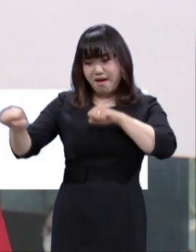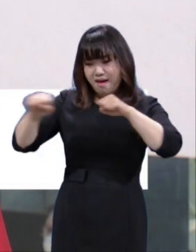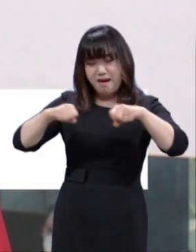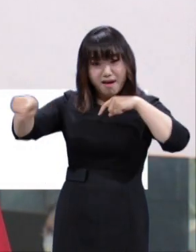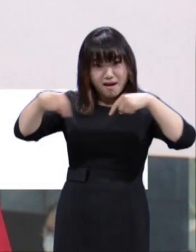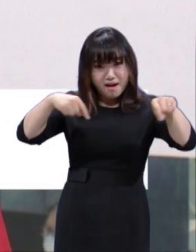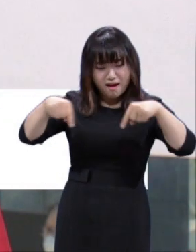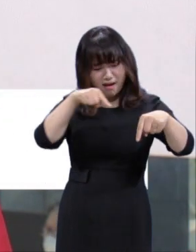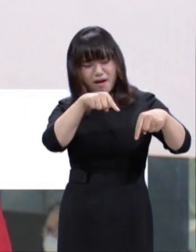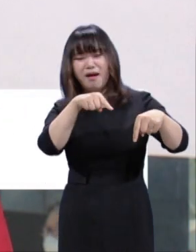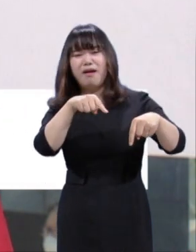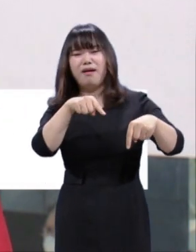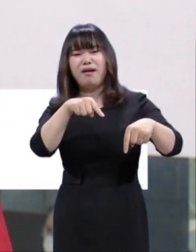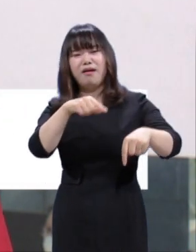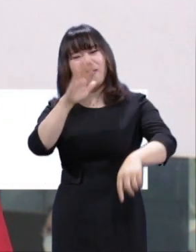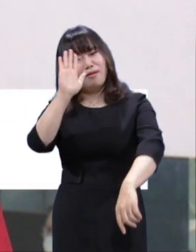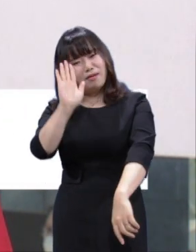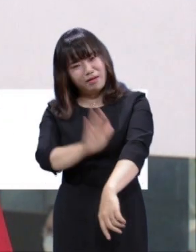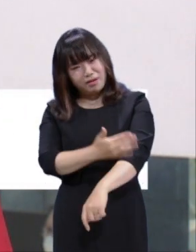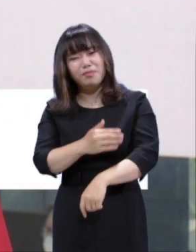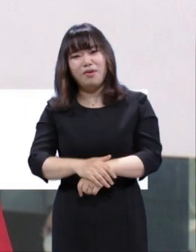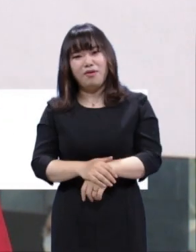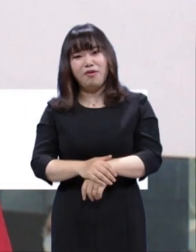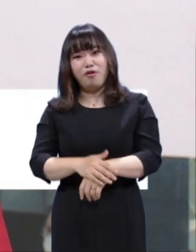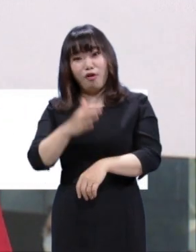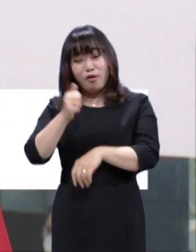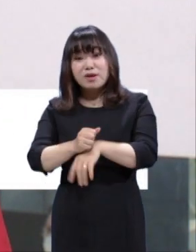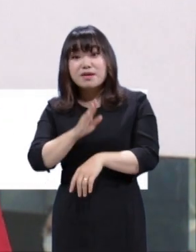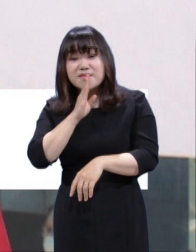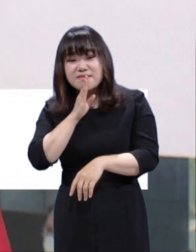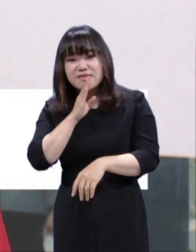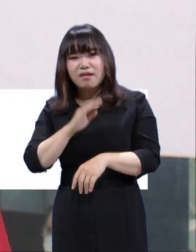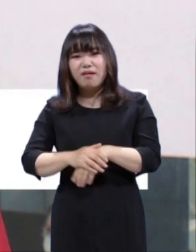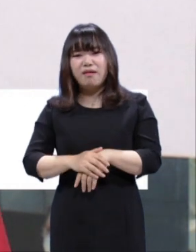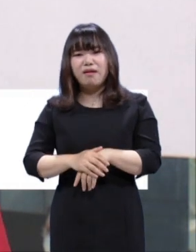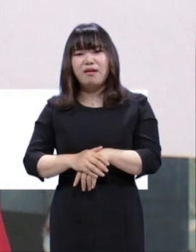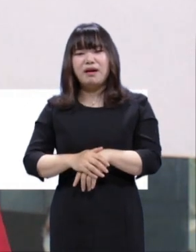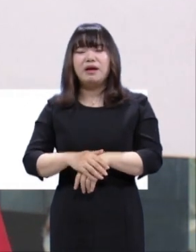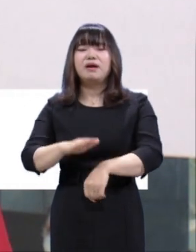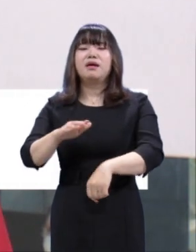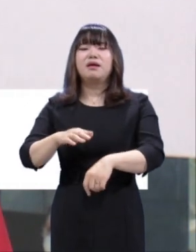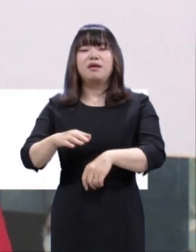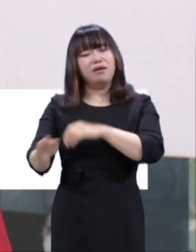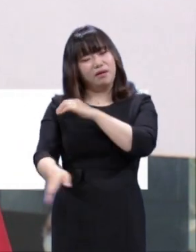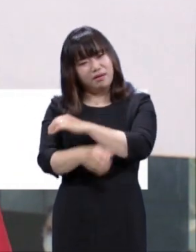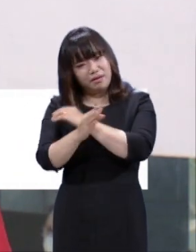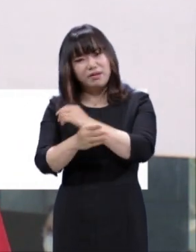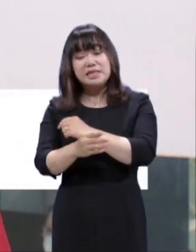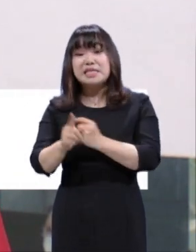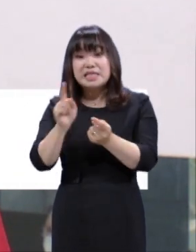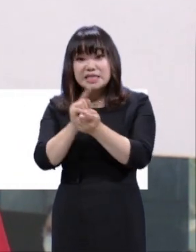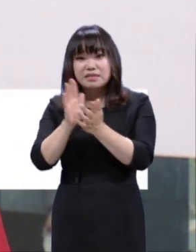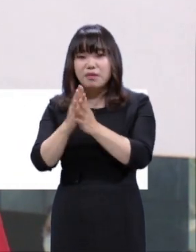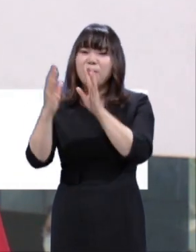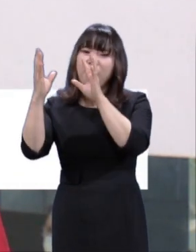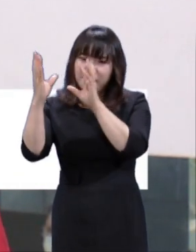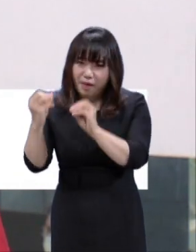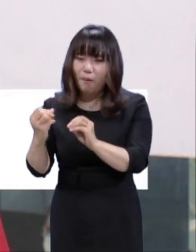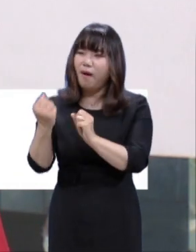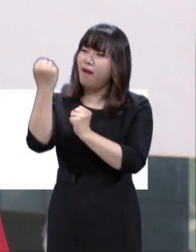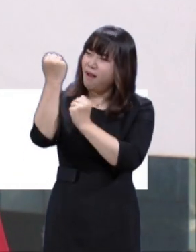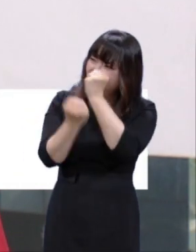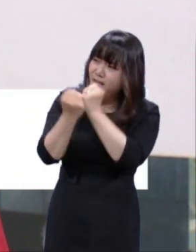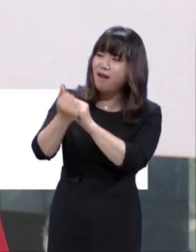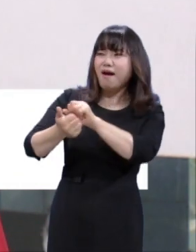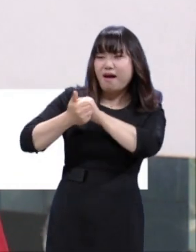행정력이라고 하는 것이 일종의 어떤 의미에서 저는 횡포라고 생각을 해요. 대화와 소통과 설득으로